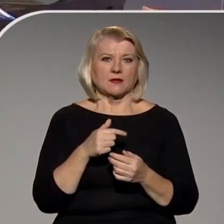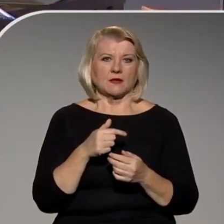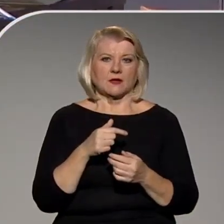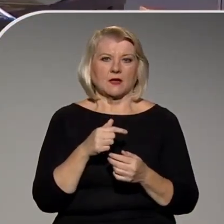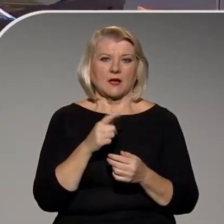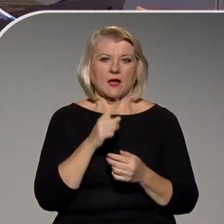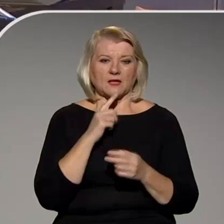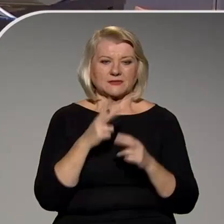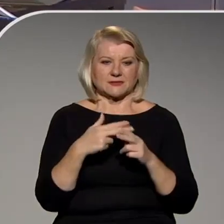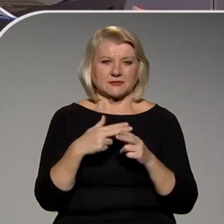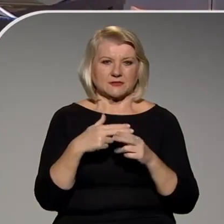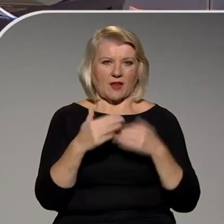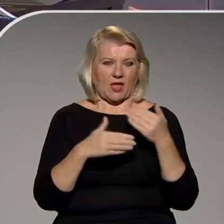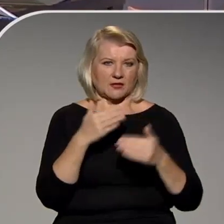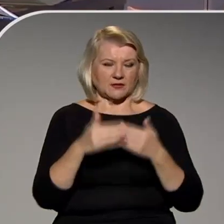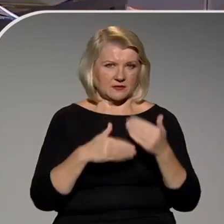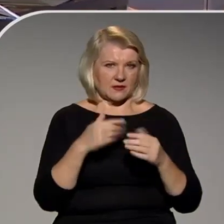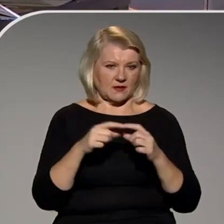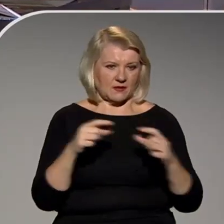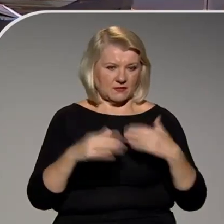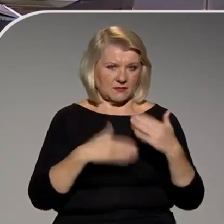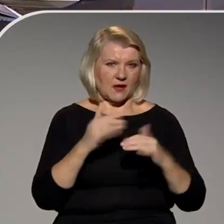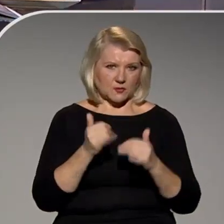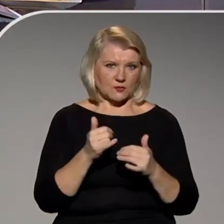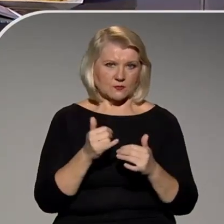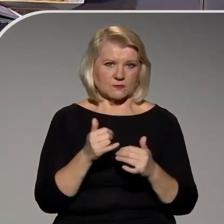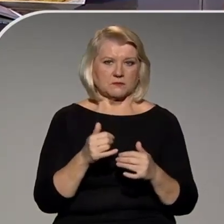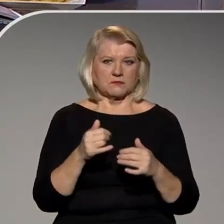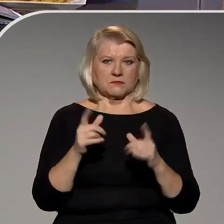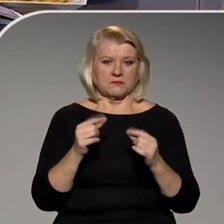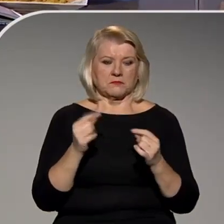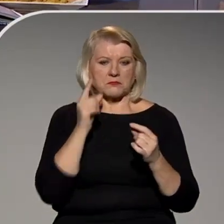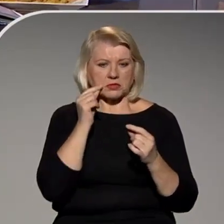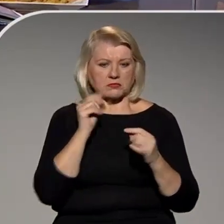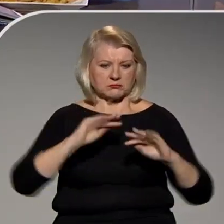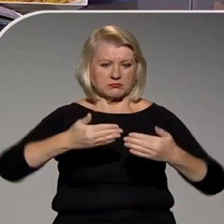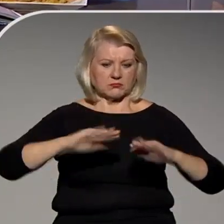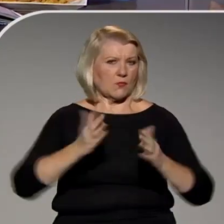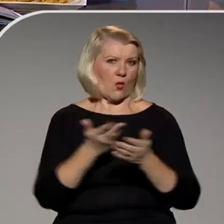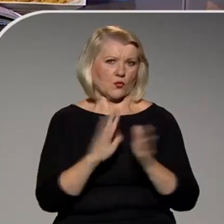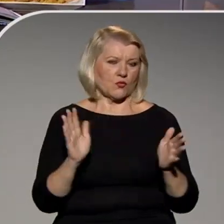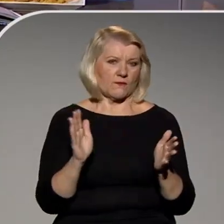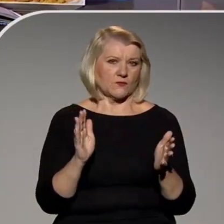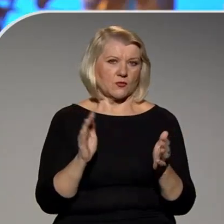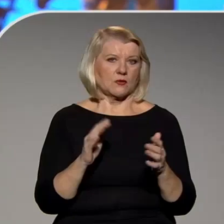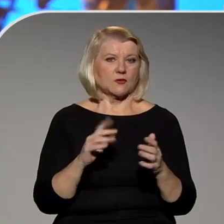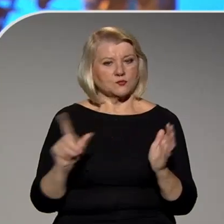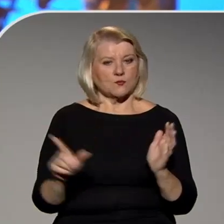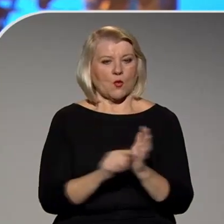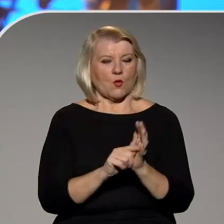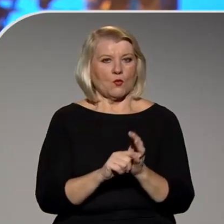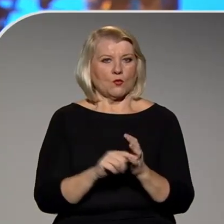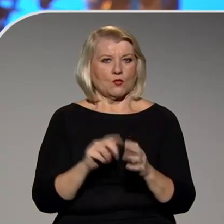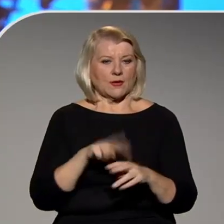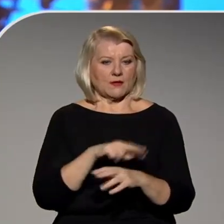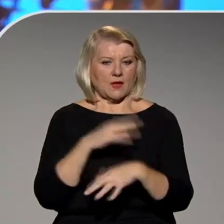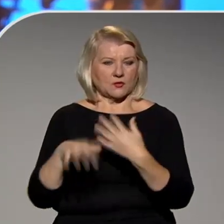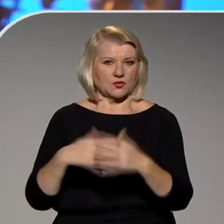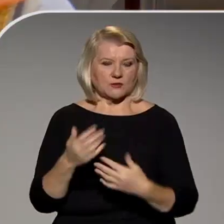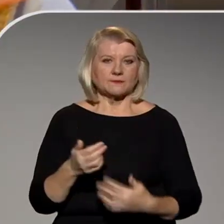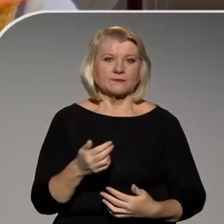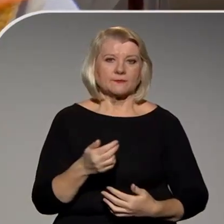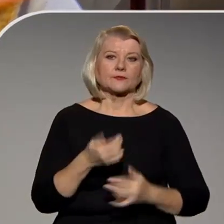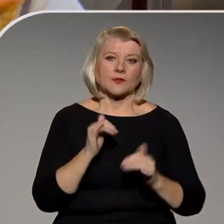do slaniny, jestli takhle vidím správně. A jenom jsme je rychle orestovali a ty budou k té příloze. A ještě tam byl